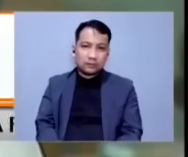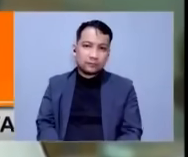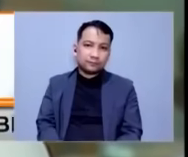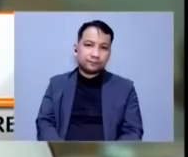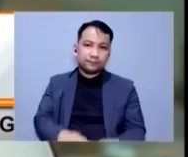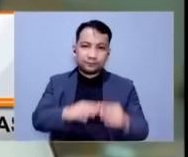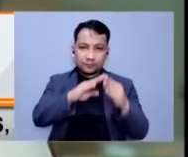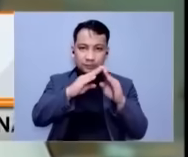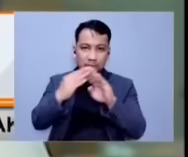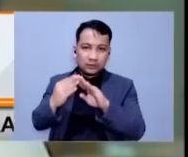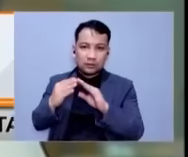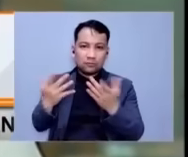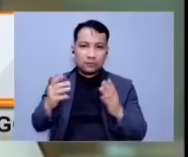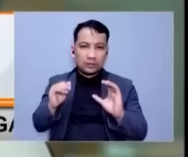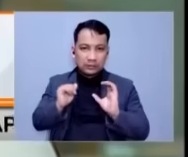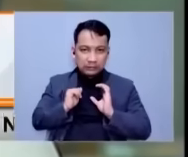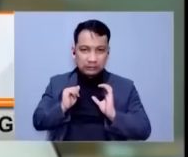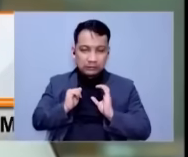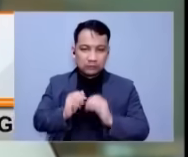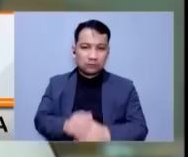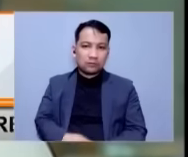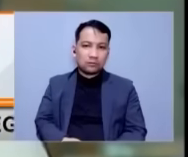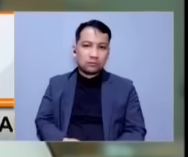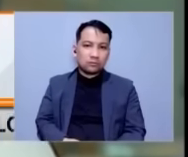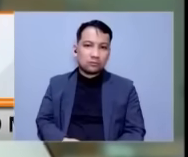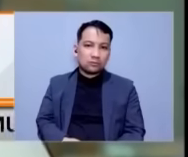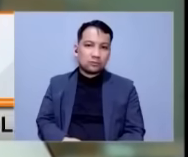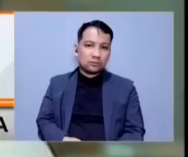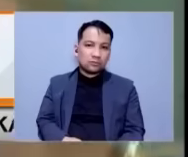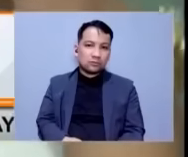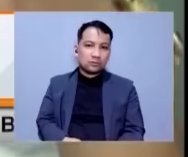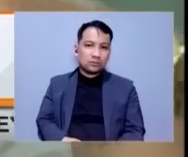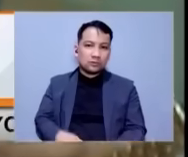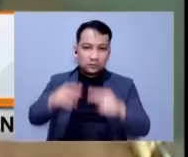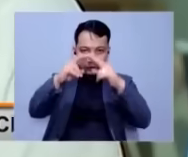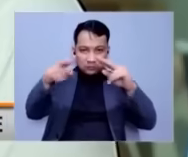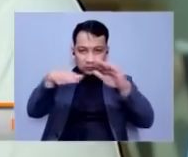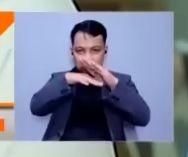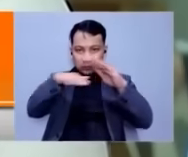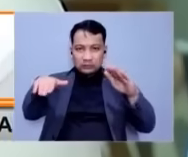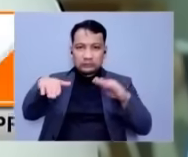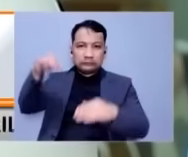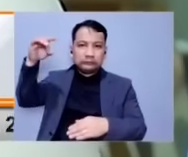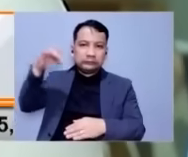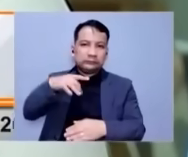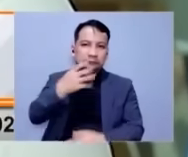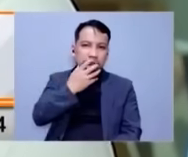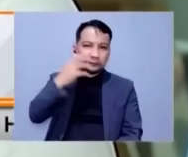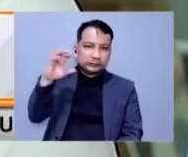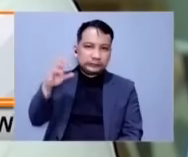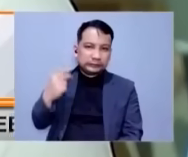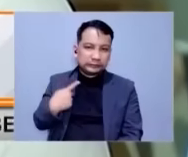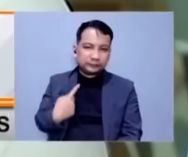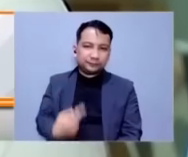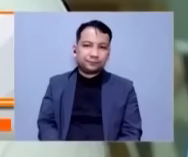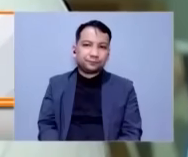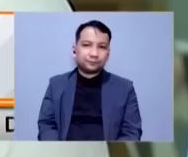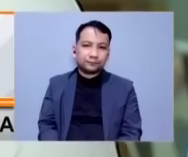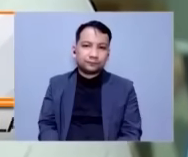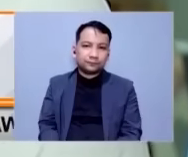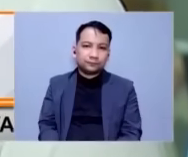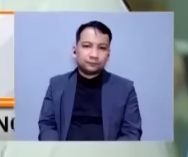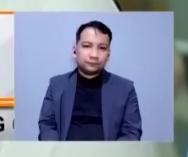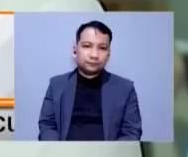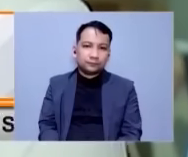mga aircon. Walang ceiling yung mga bubong ng bahay, sobrang init ho. Sa napansin ho namin, almost may